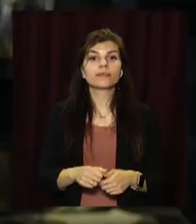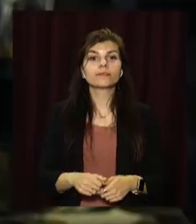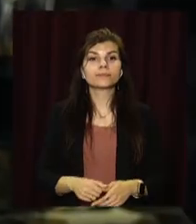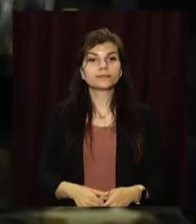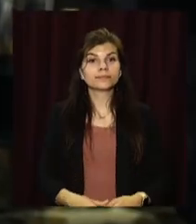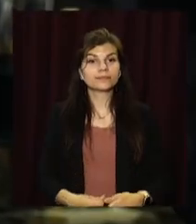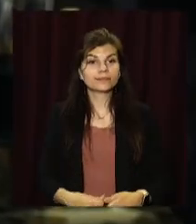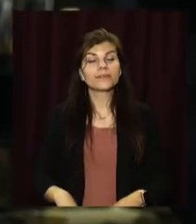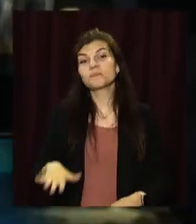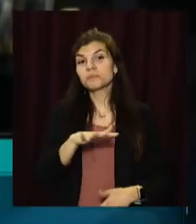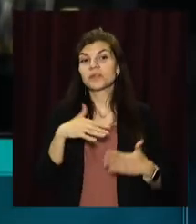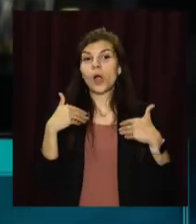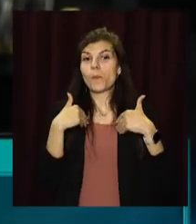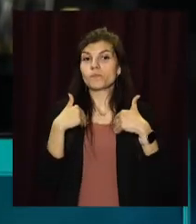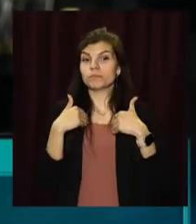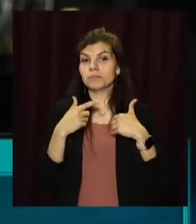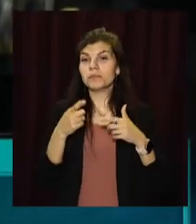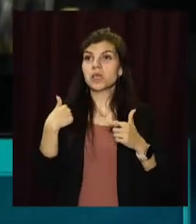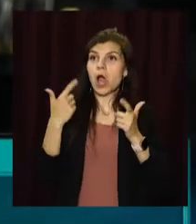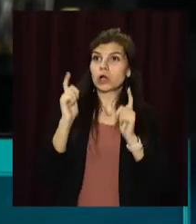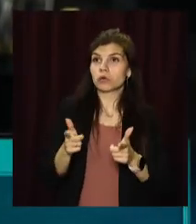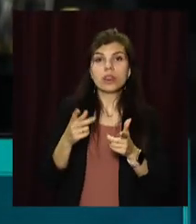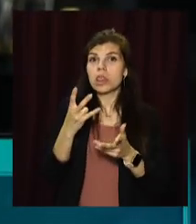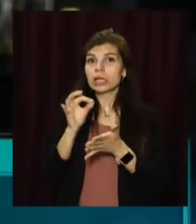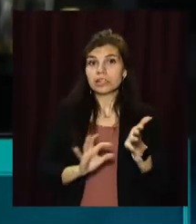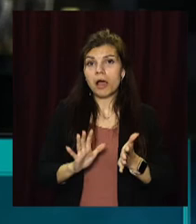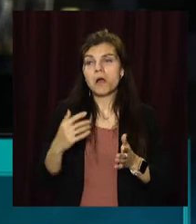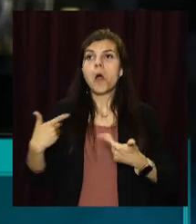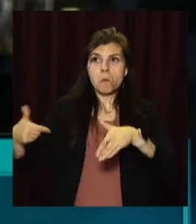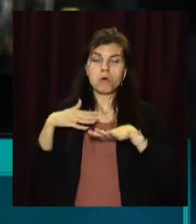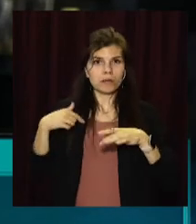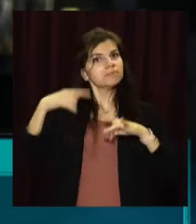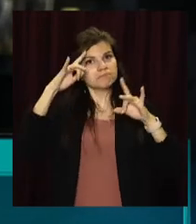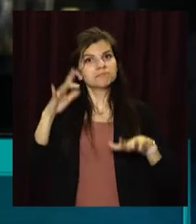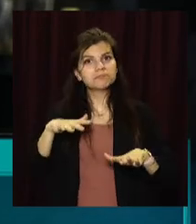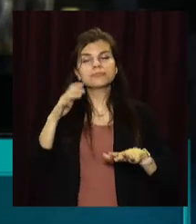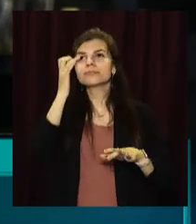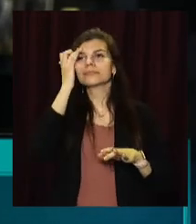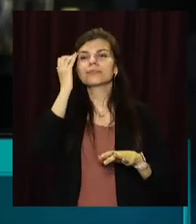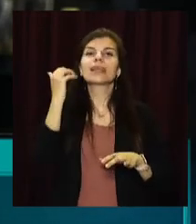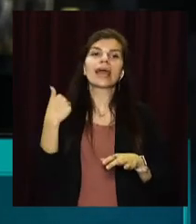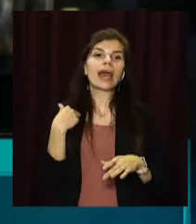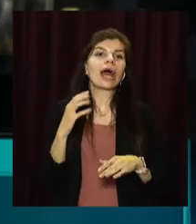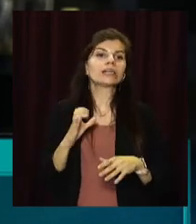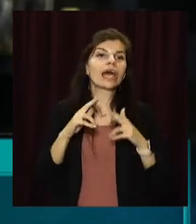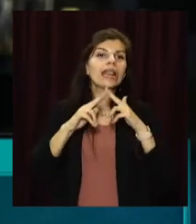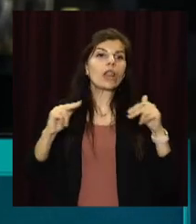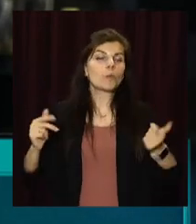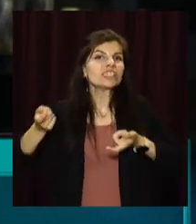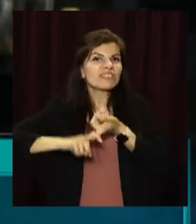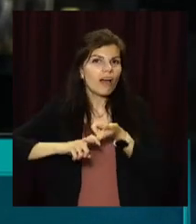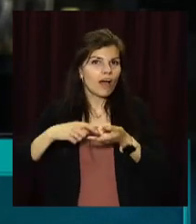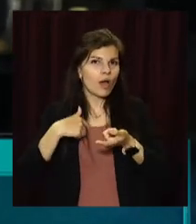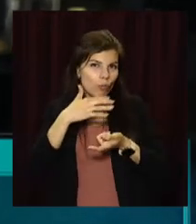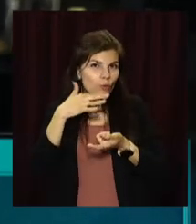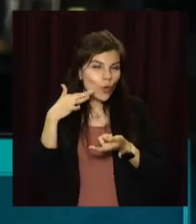цікаво. Пропозиція була неочікувана. І мене з Дніпром пов'язує дуже багато,